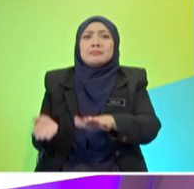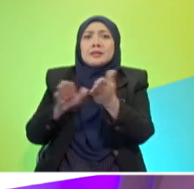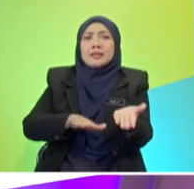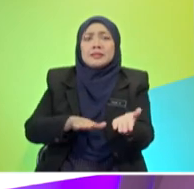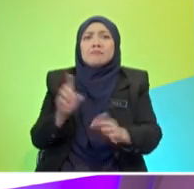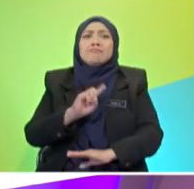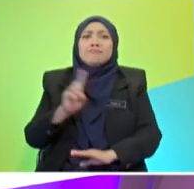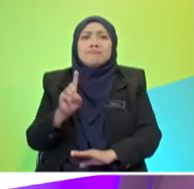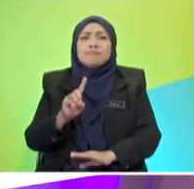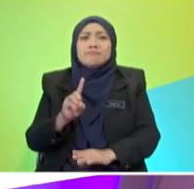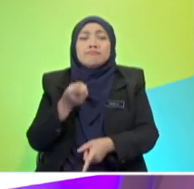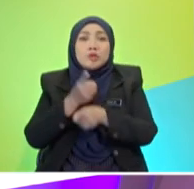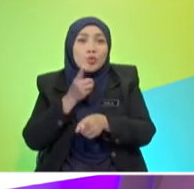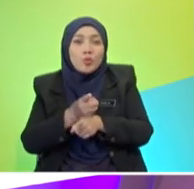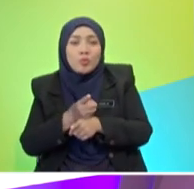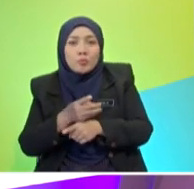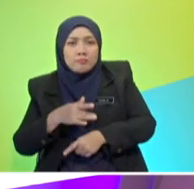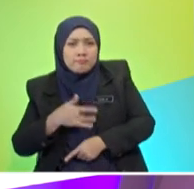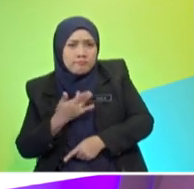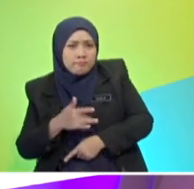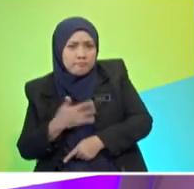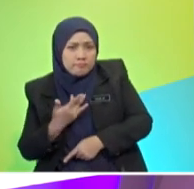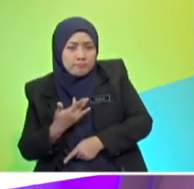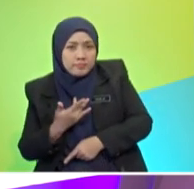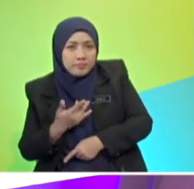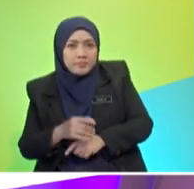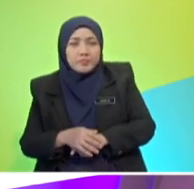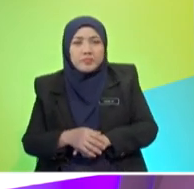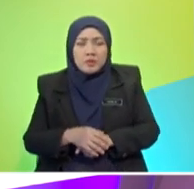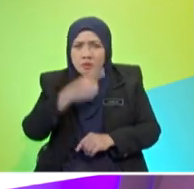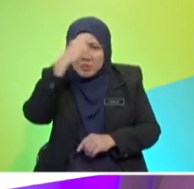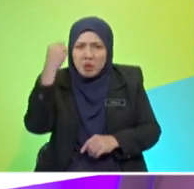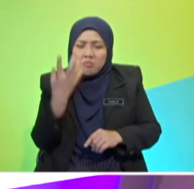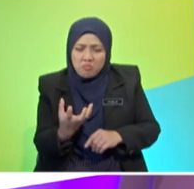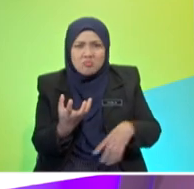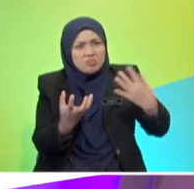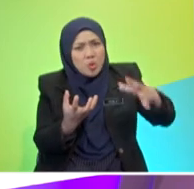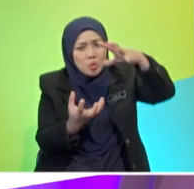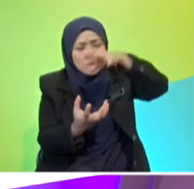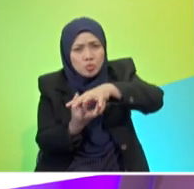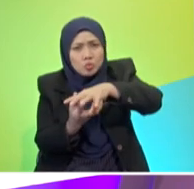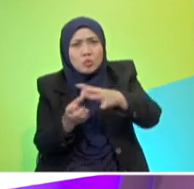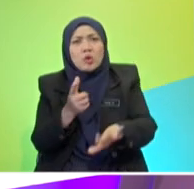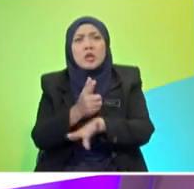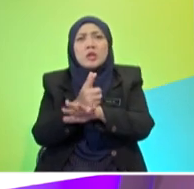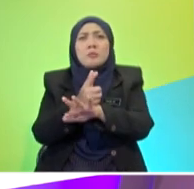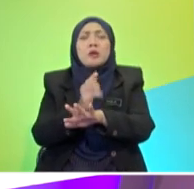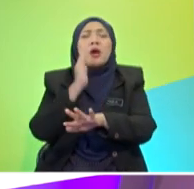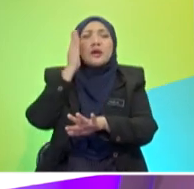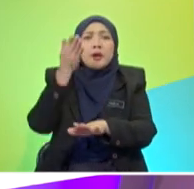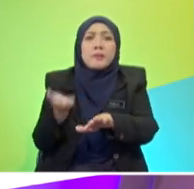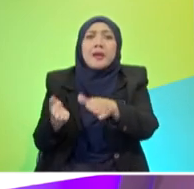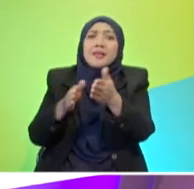Okey. Cuba Syah pilih. Saya rasa jawapan sebab dia tutup kan cikgu. Lipas akan mati cikgu. Lipas